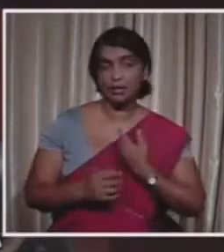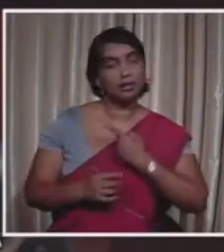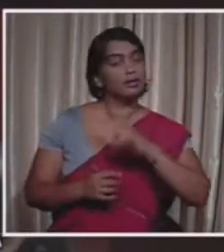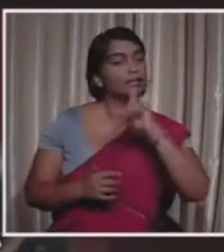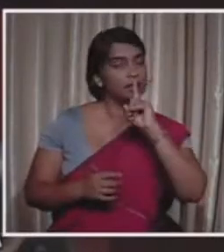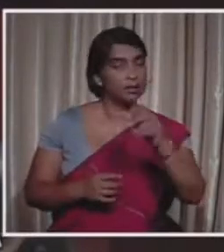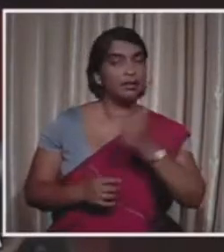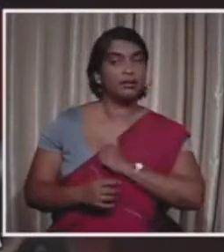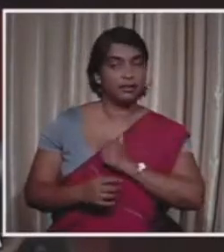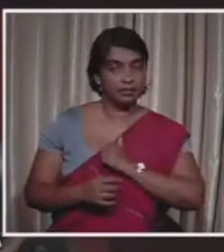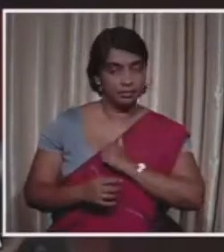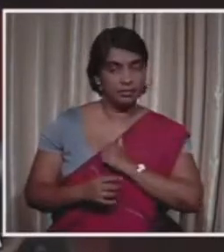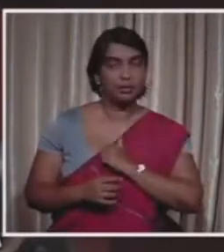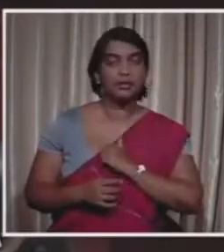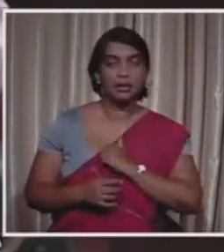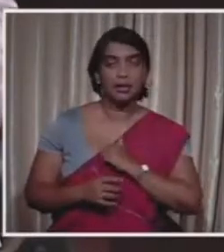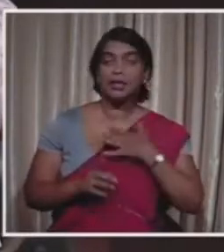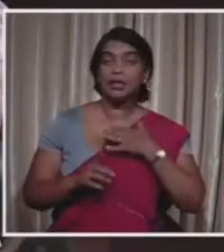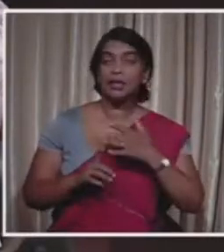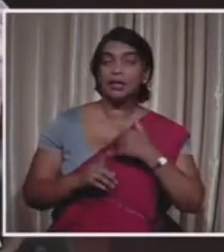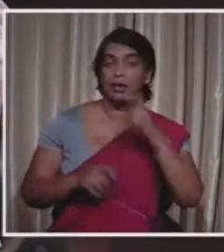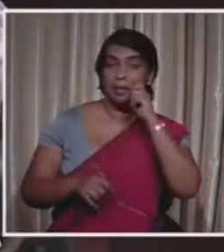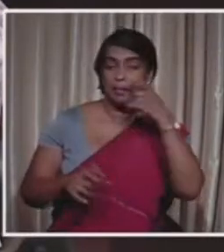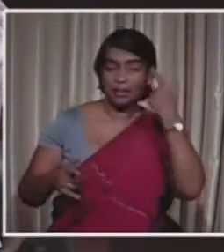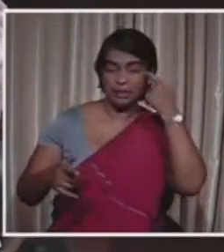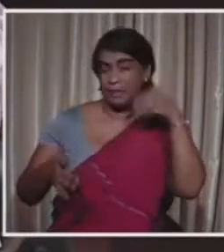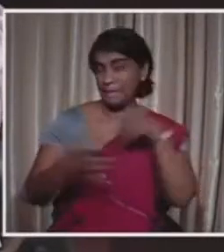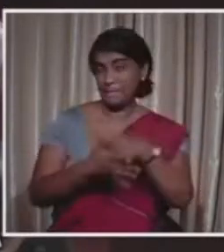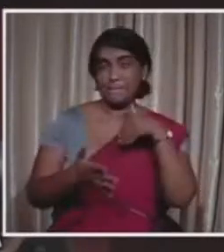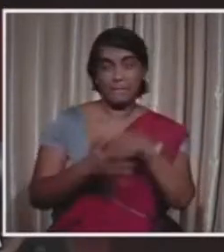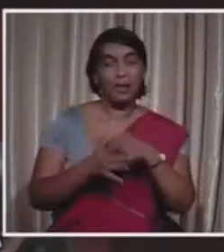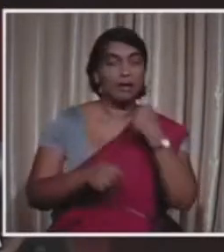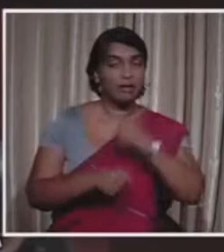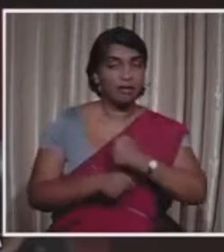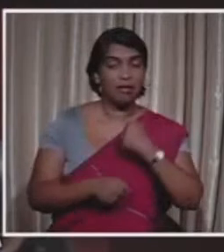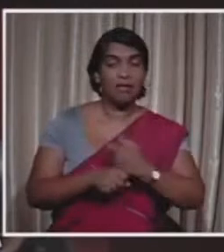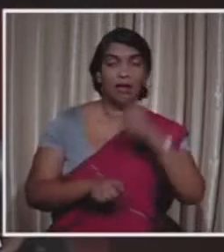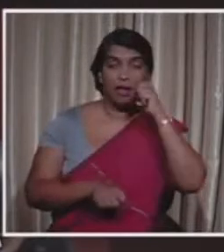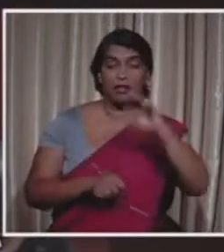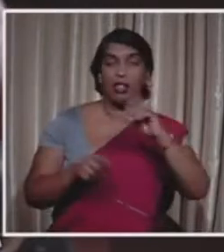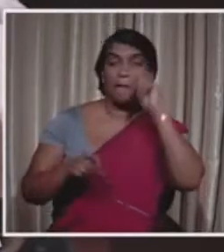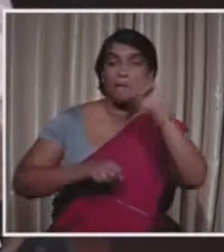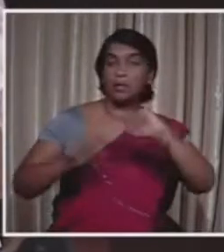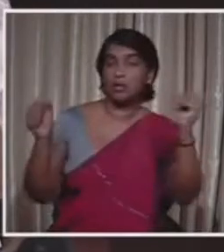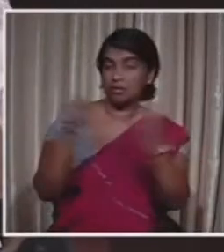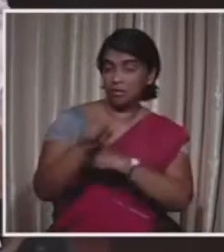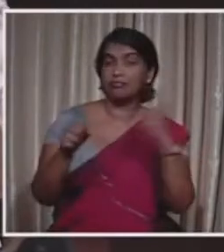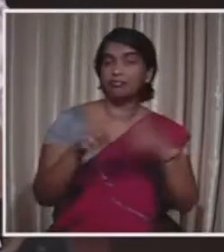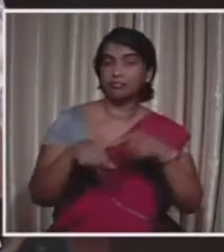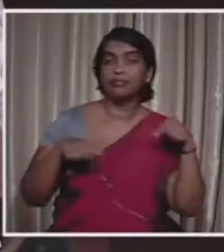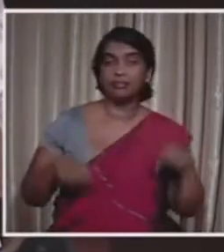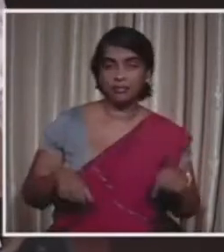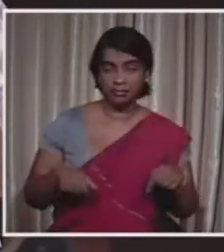කැමති දැන් ජන පීඩක ආණ්ඩුව අද ජන ඝාතක ආණ්ඩුවක් වෙලා